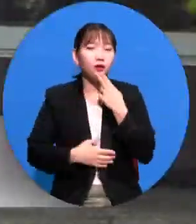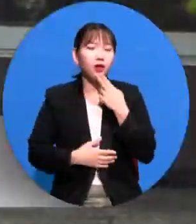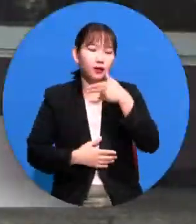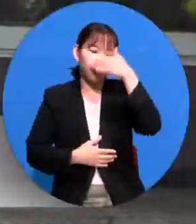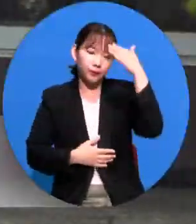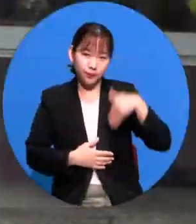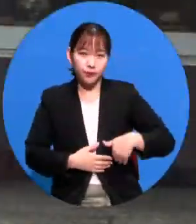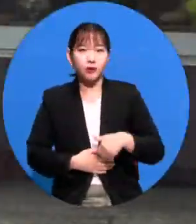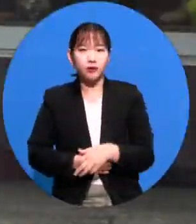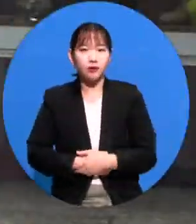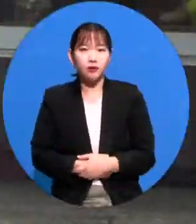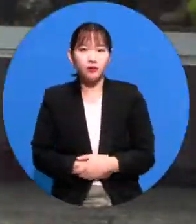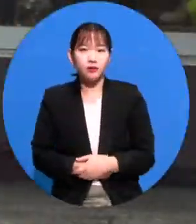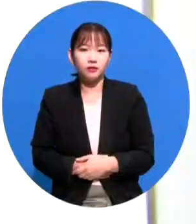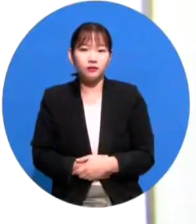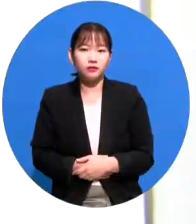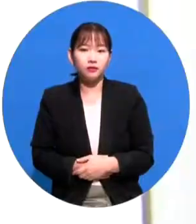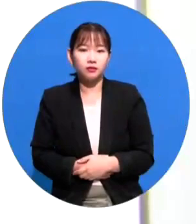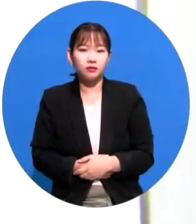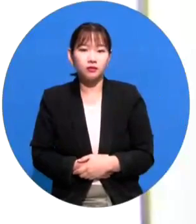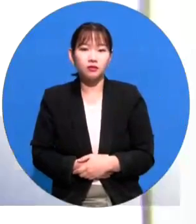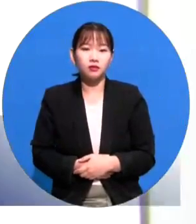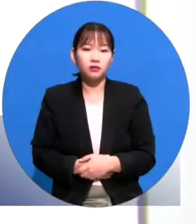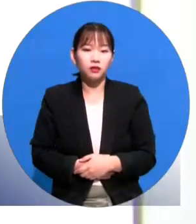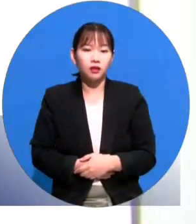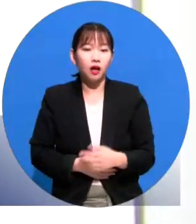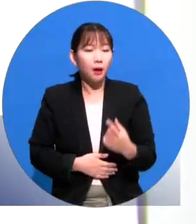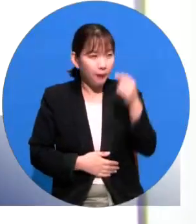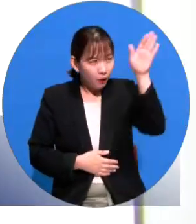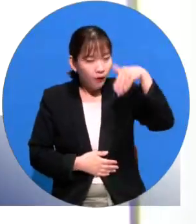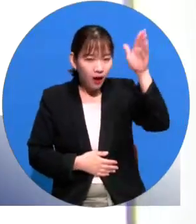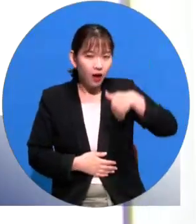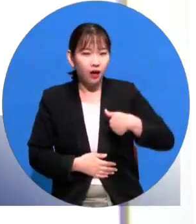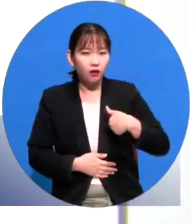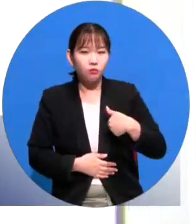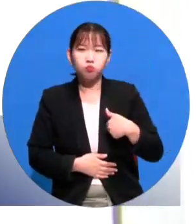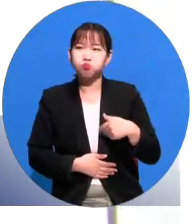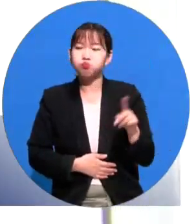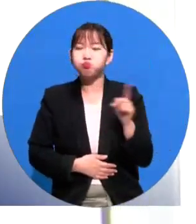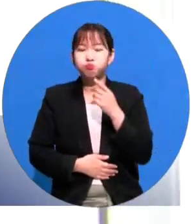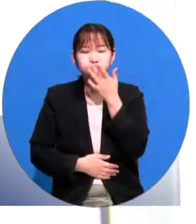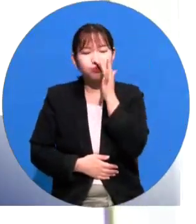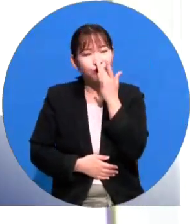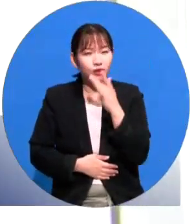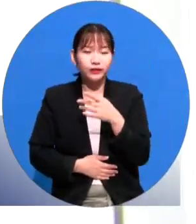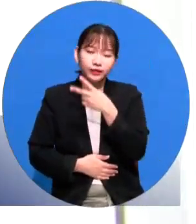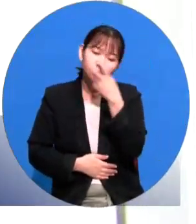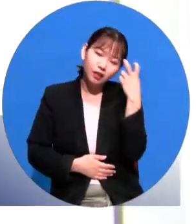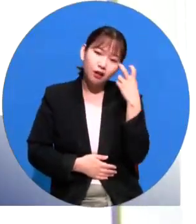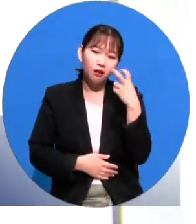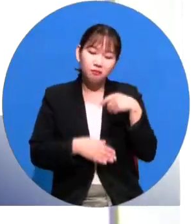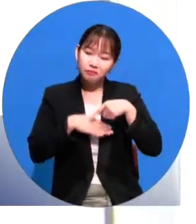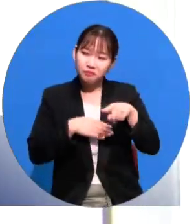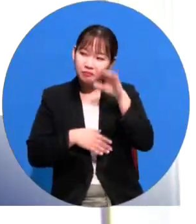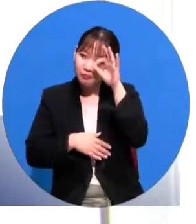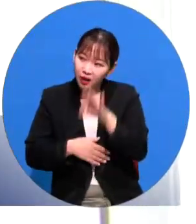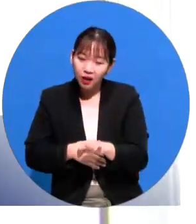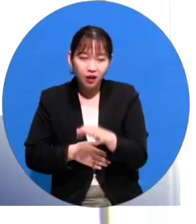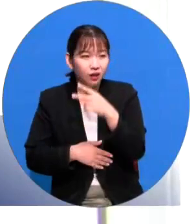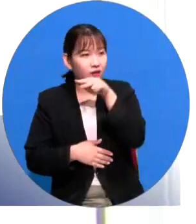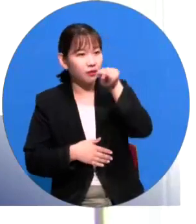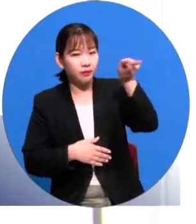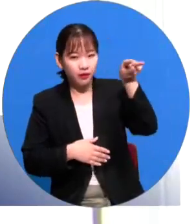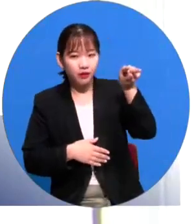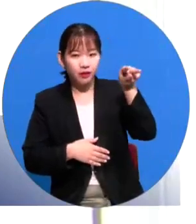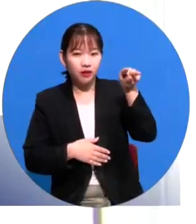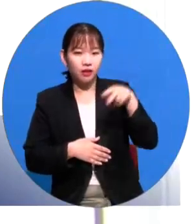것이 천만다행이었습니다. 할머니 빨리 나오시라고. 그래서 뭔 저기인지도 모르고 잠자고 그냥 나와서 본게 그냥 마당에 그냥